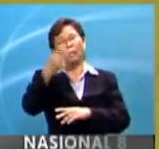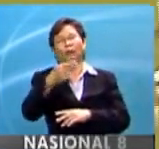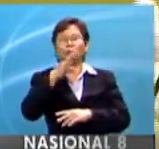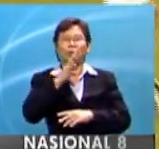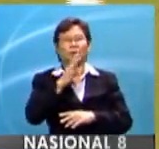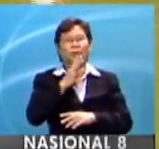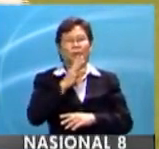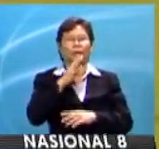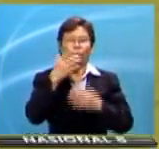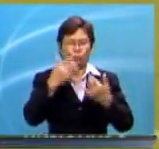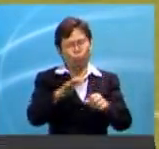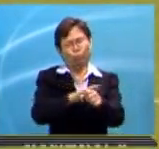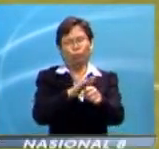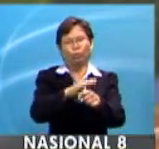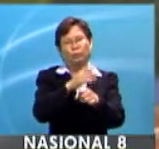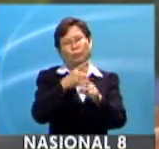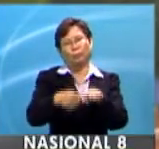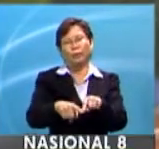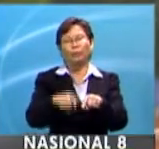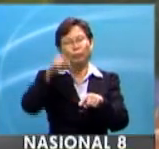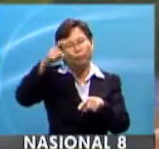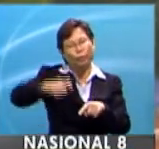sikap bermain sambil